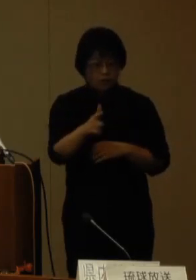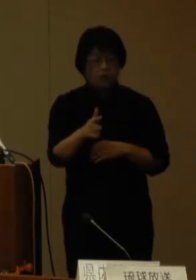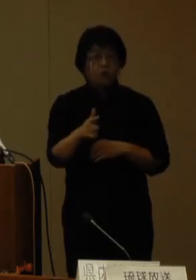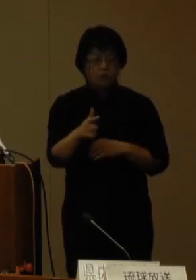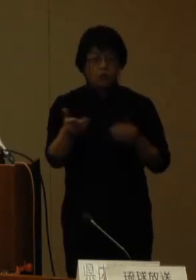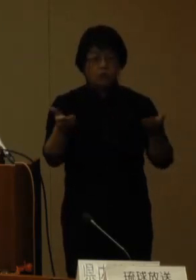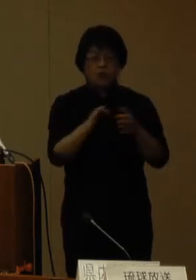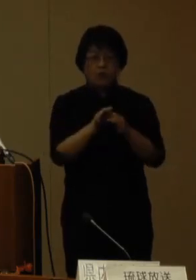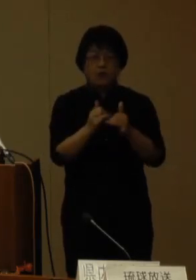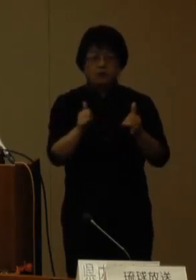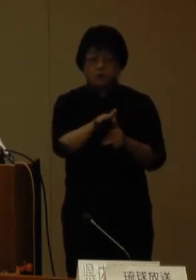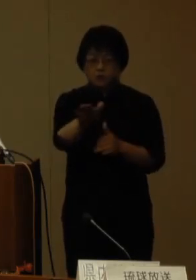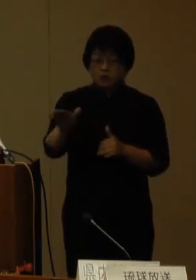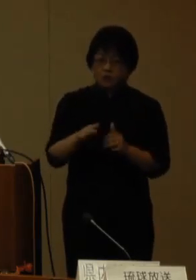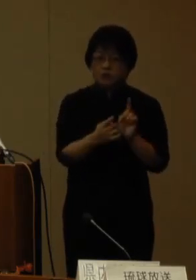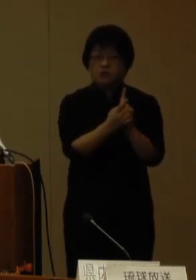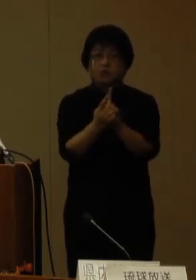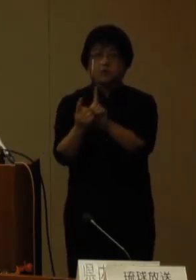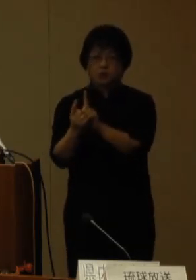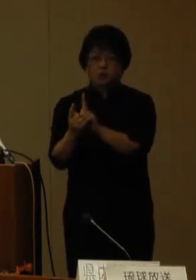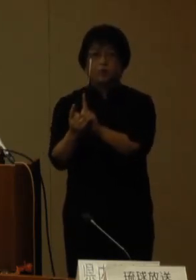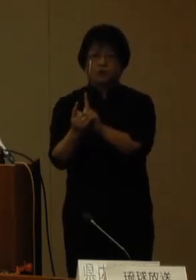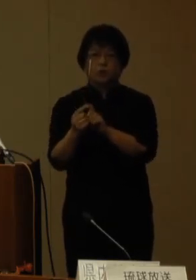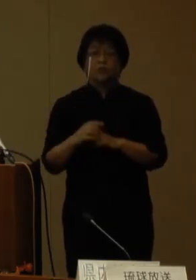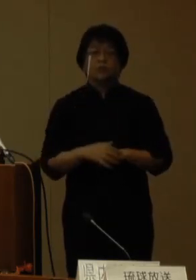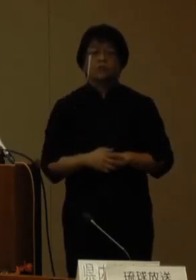さんに対しても、この